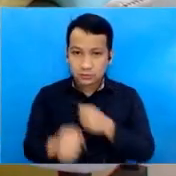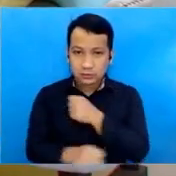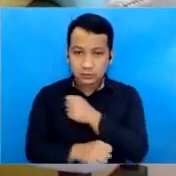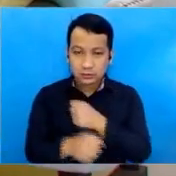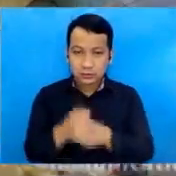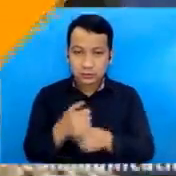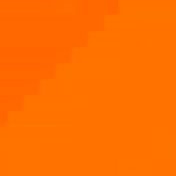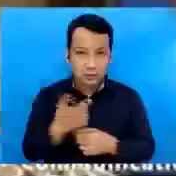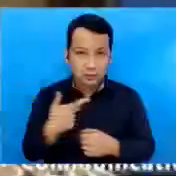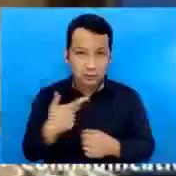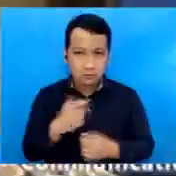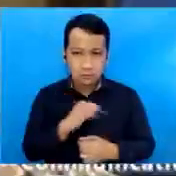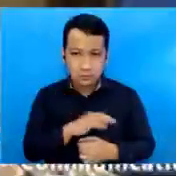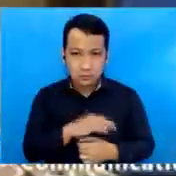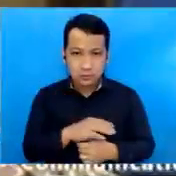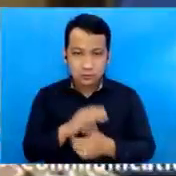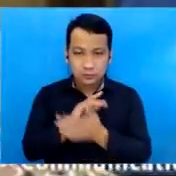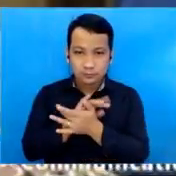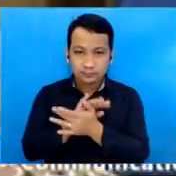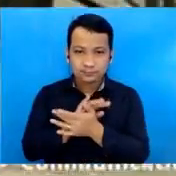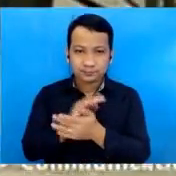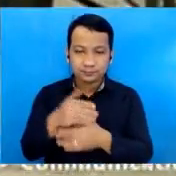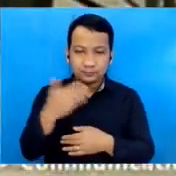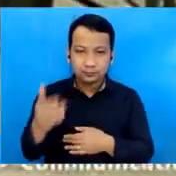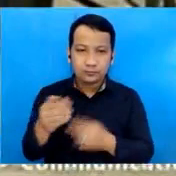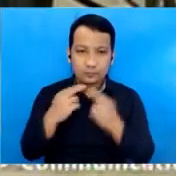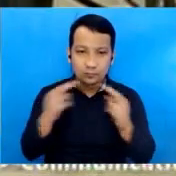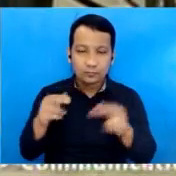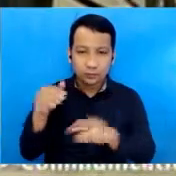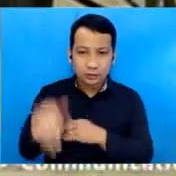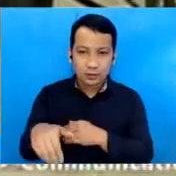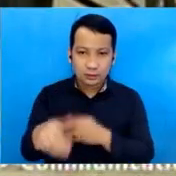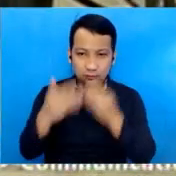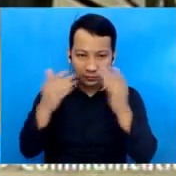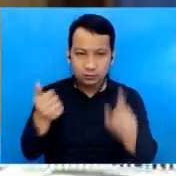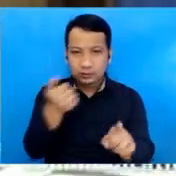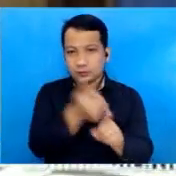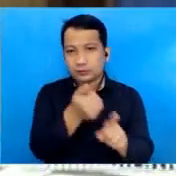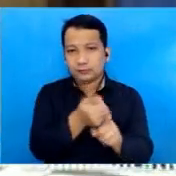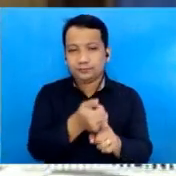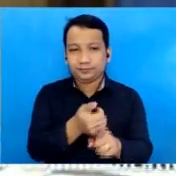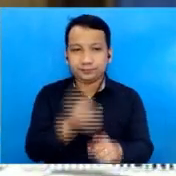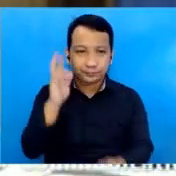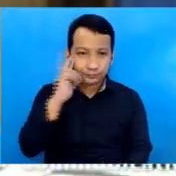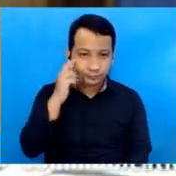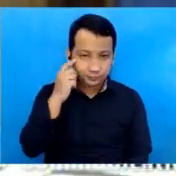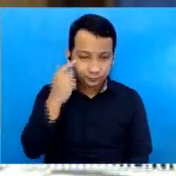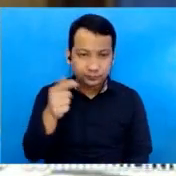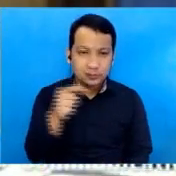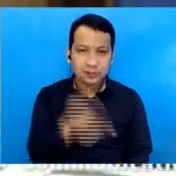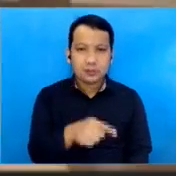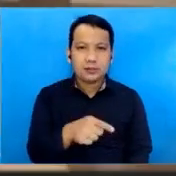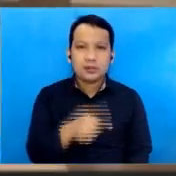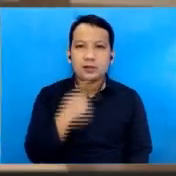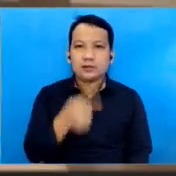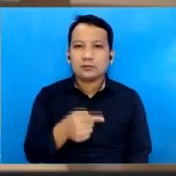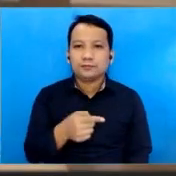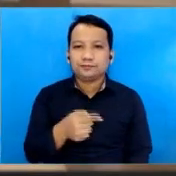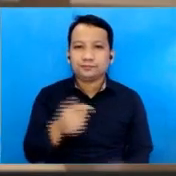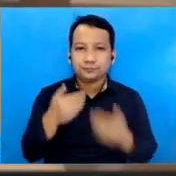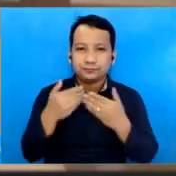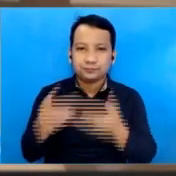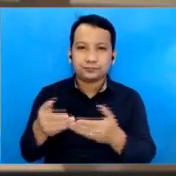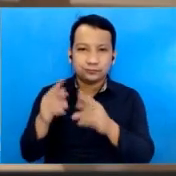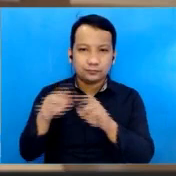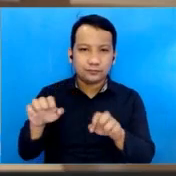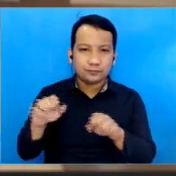funds. Sa kanyang Talk to the People kagabi, binira ni Pangulong Duterte si Gordon kaugnay nang sinabi nitong ipagpapatuloy niya ang Senate